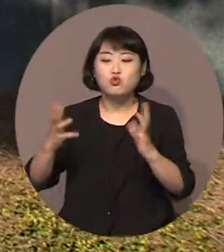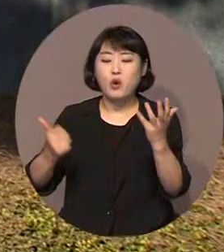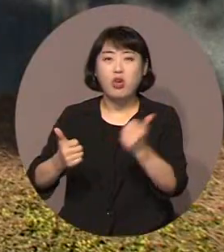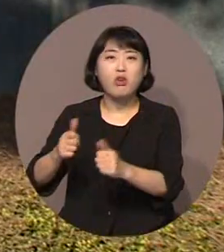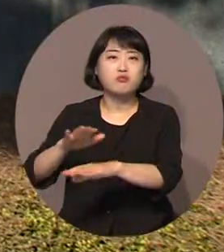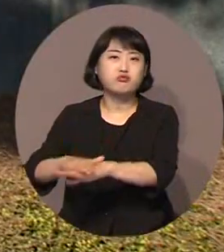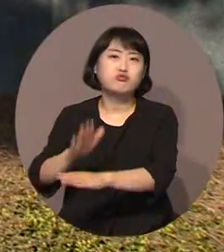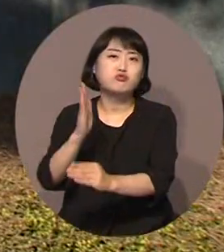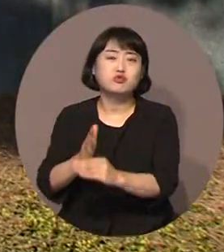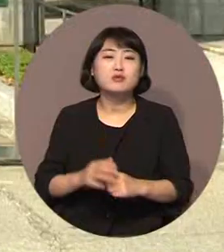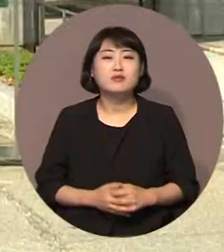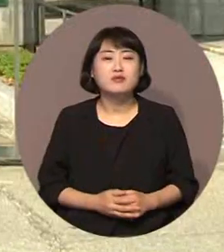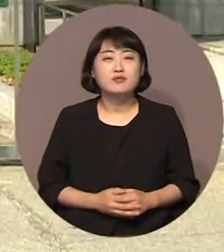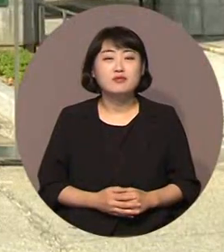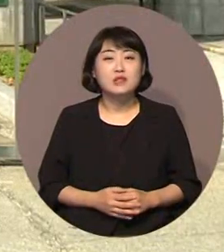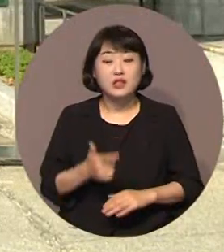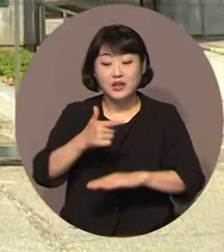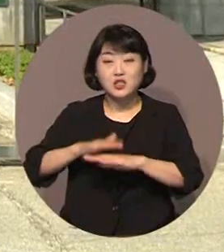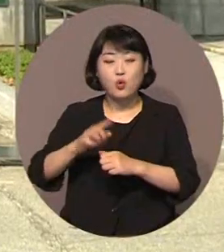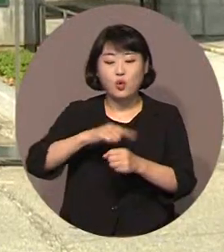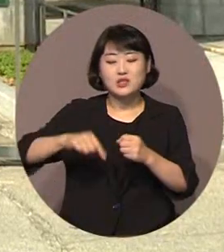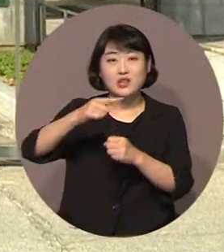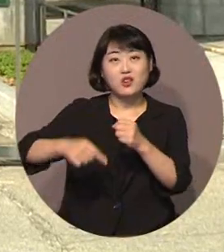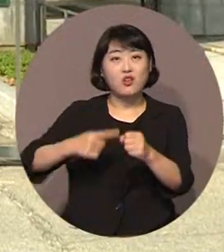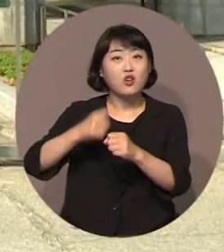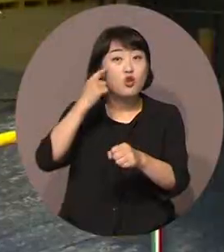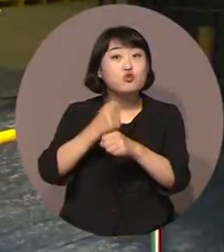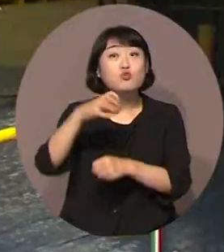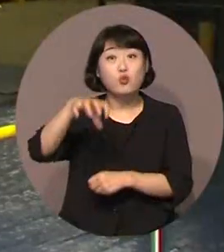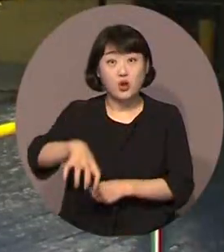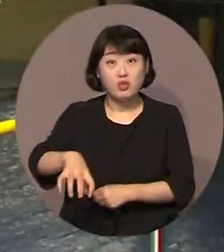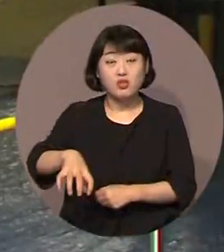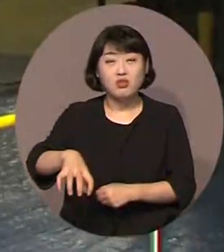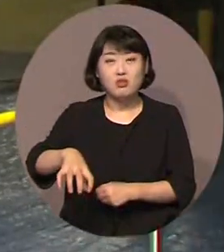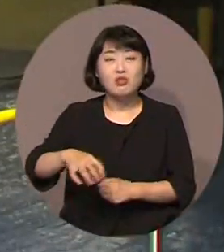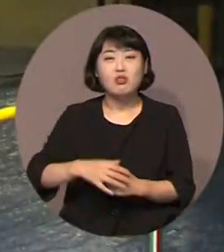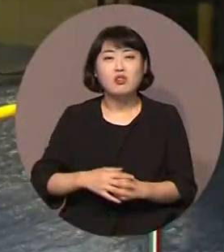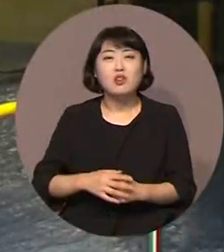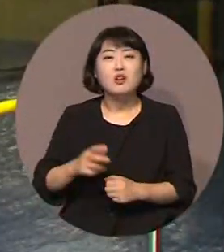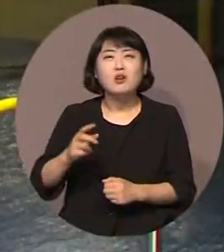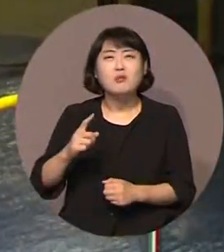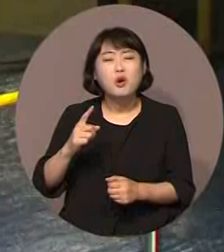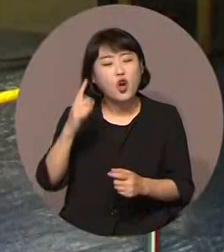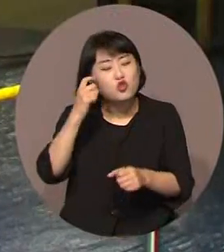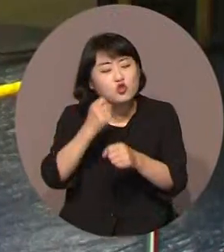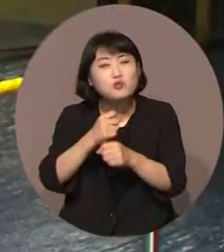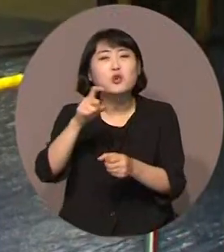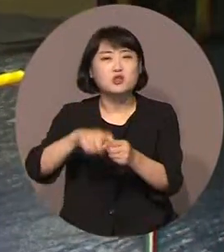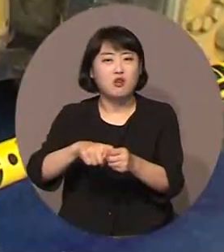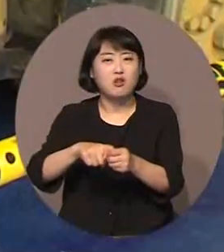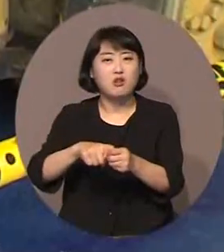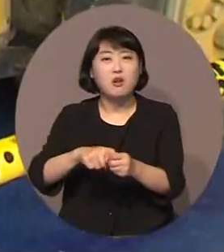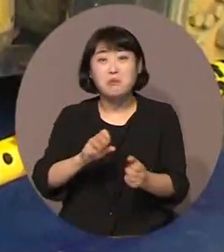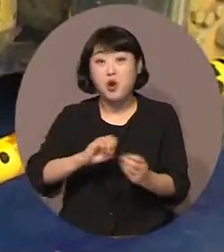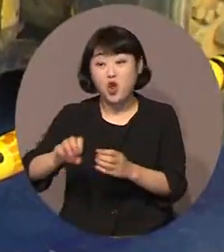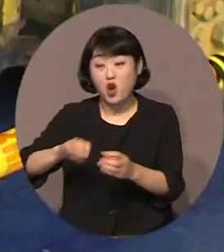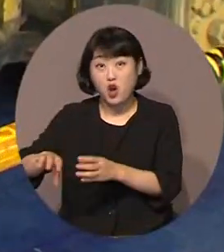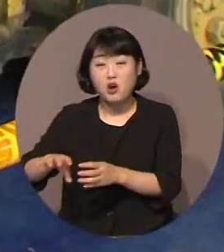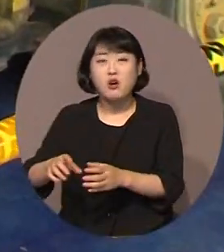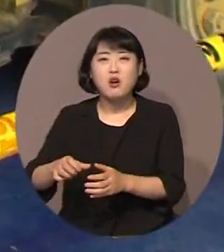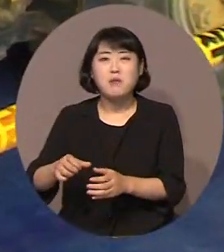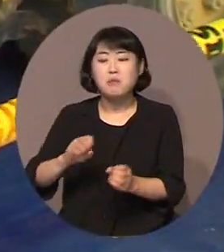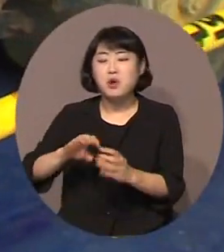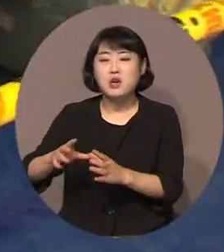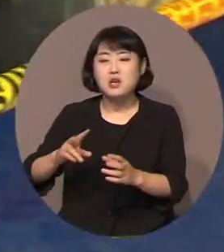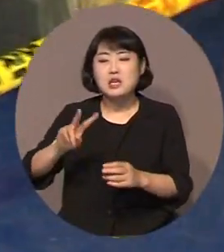연구용 원자로인 하나로가 운영 중인 대전 원자력 연구원. 운영과 연구 중에 발생한 방사성 폐기물만